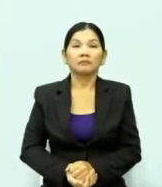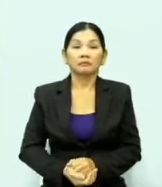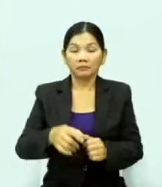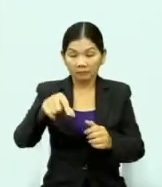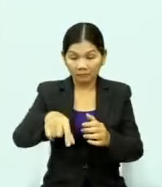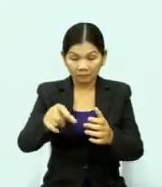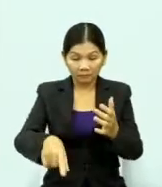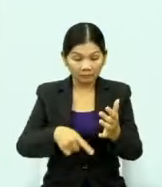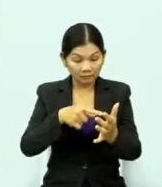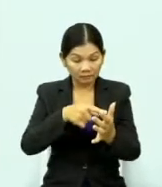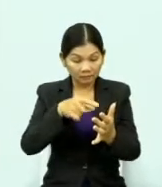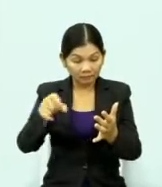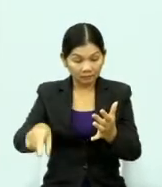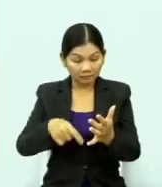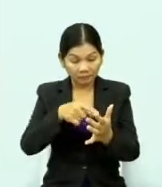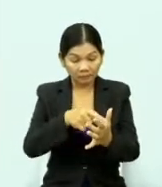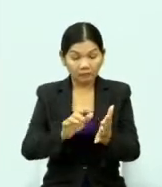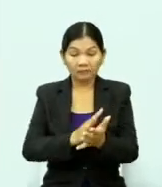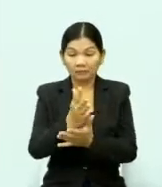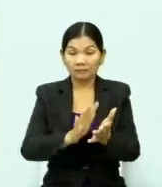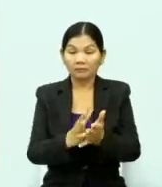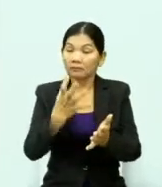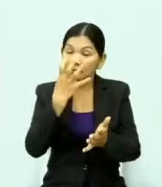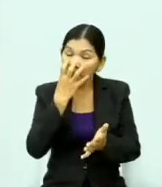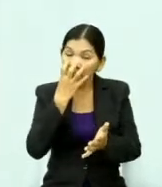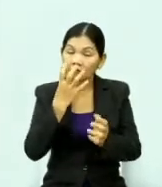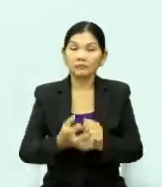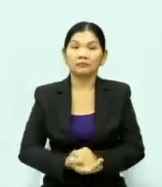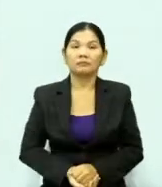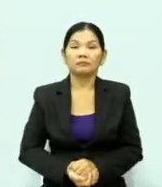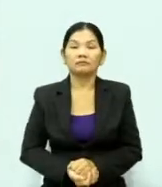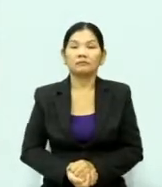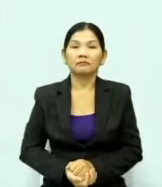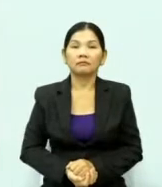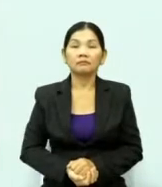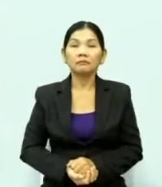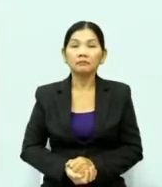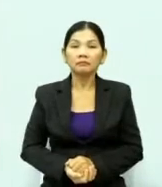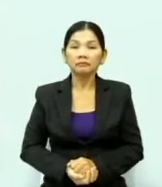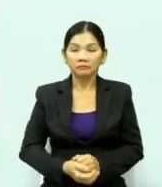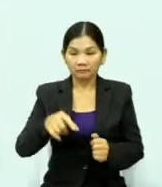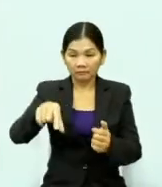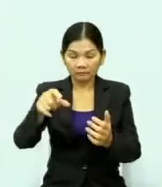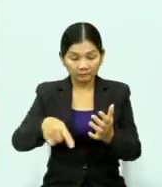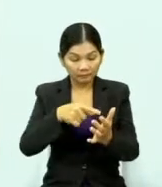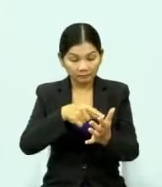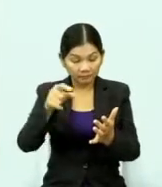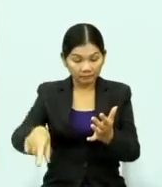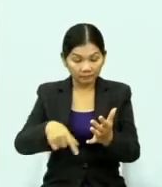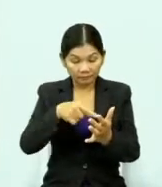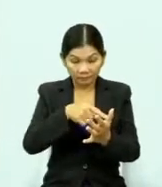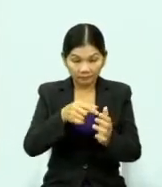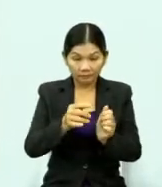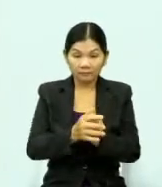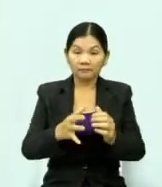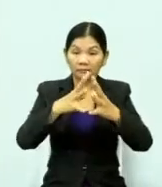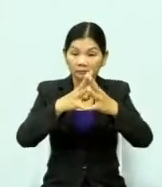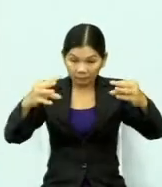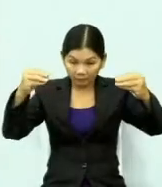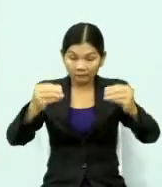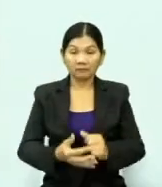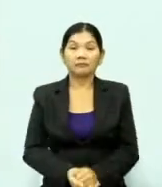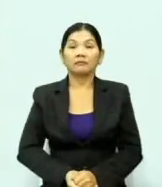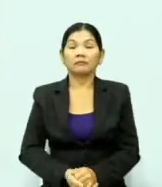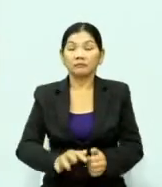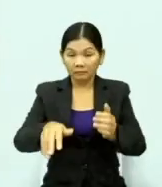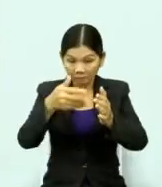kệ kệ cha sát chụp kệ kệ cha trọng